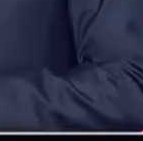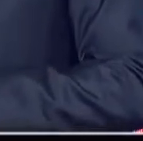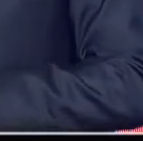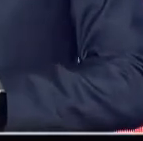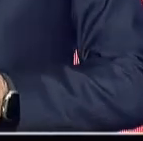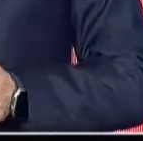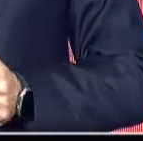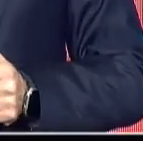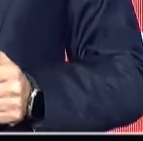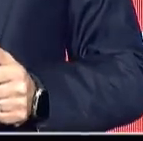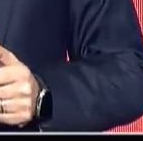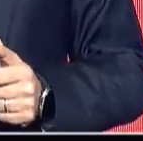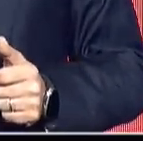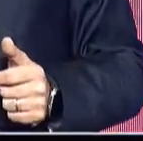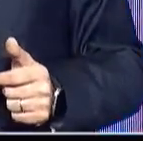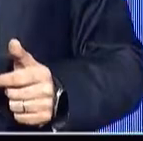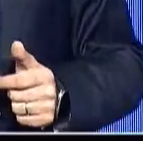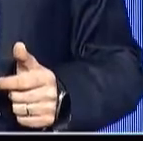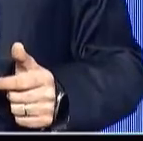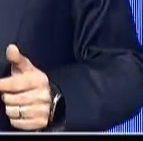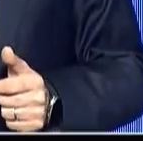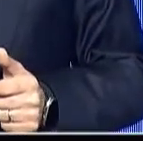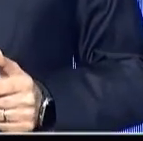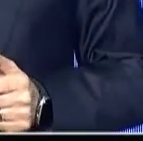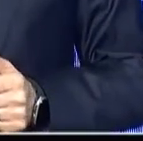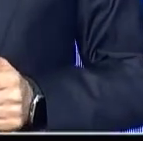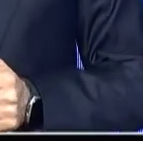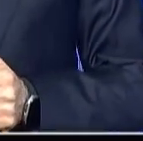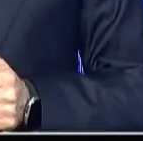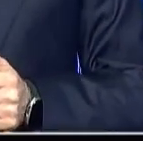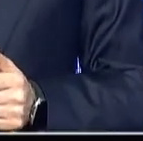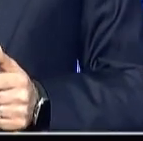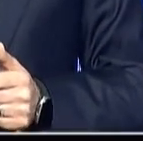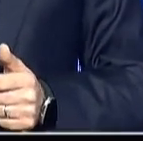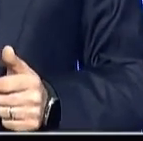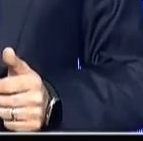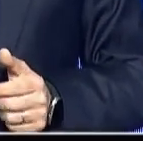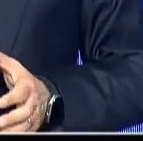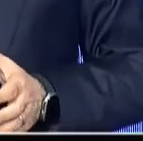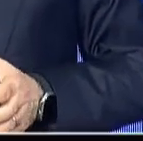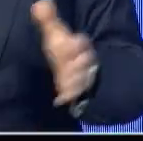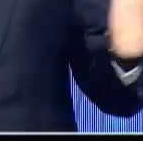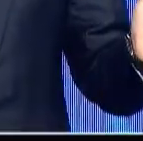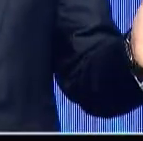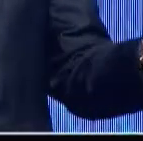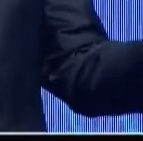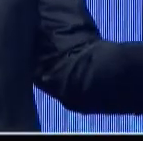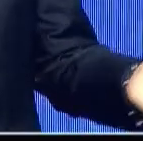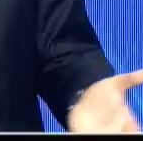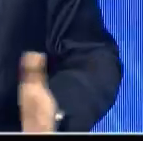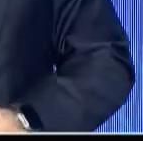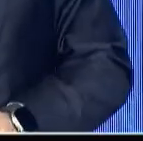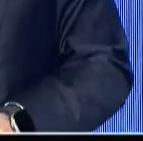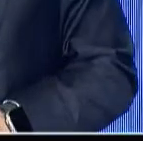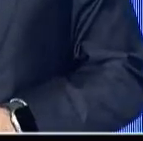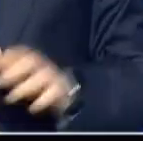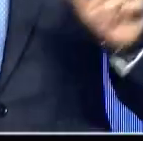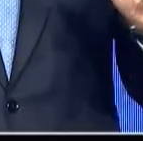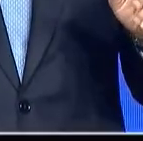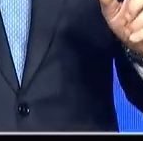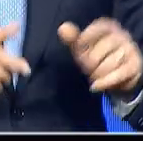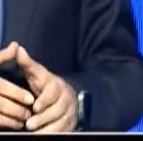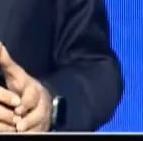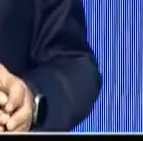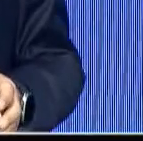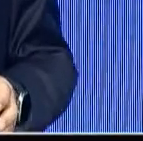2014'te her birimiz ortalama yolculuk süresi 49 dakikayla evlerimize, iş yerlerimize ulaşabiliyorduk.